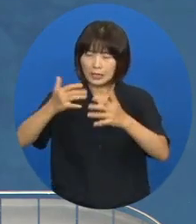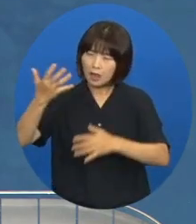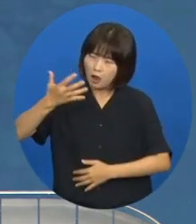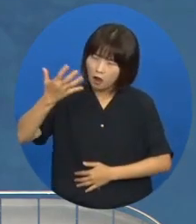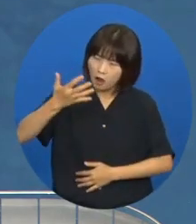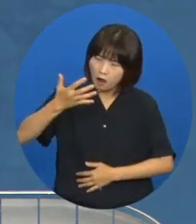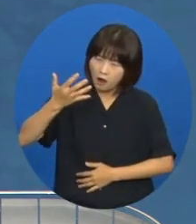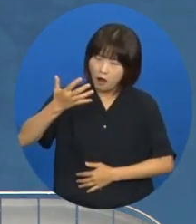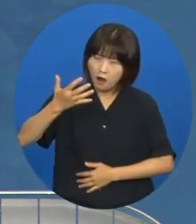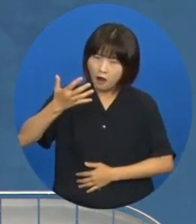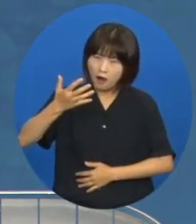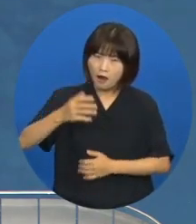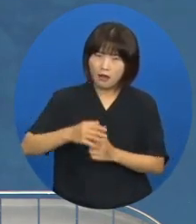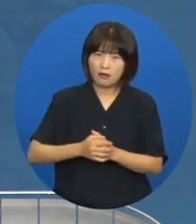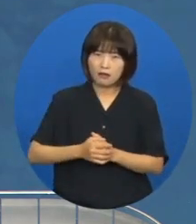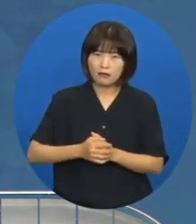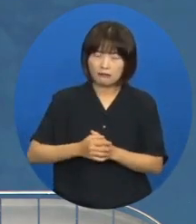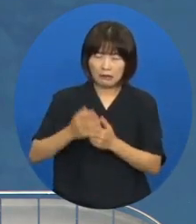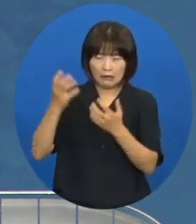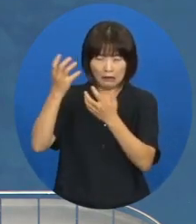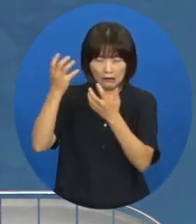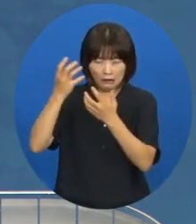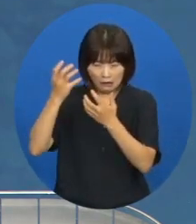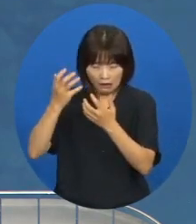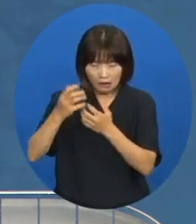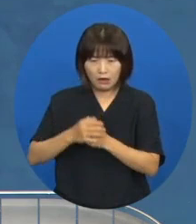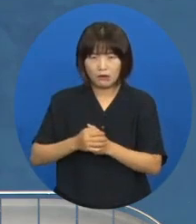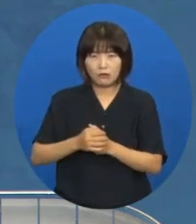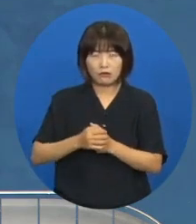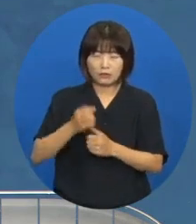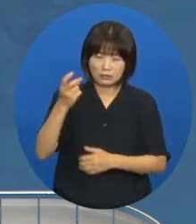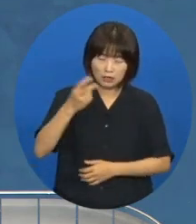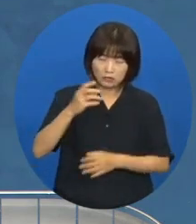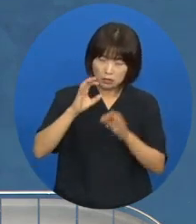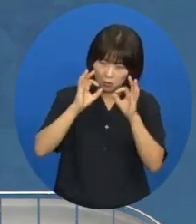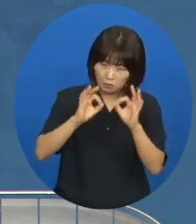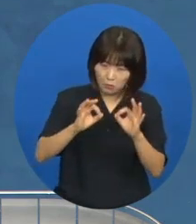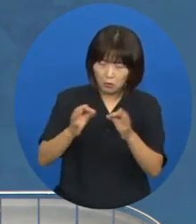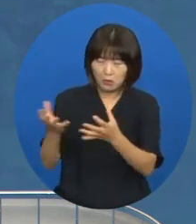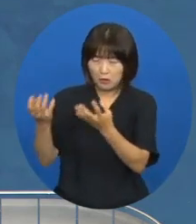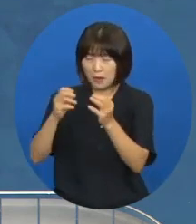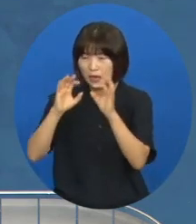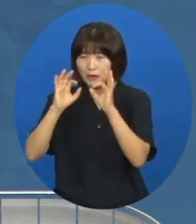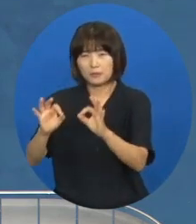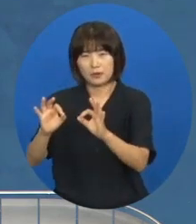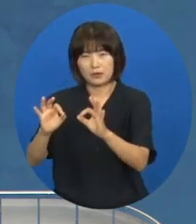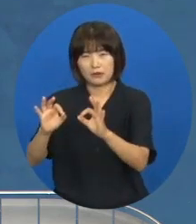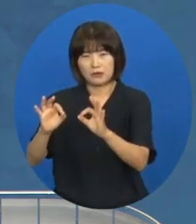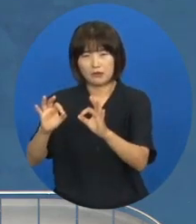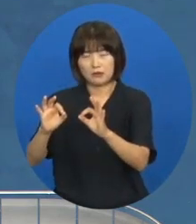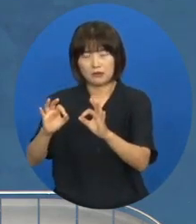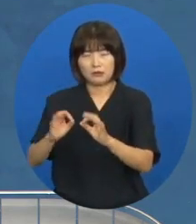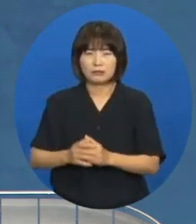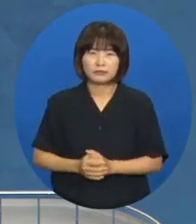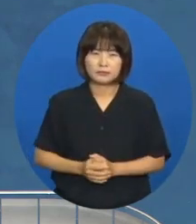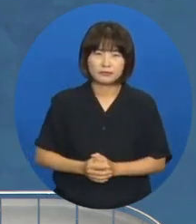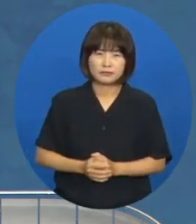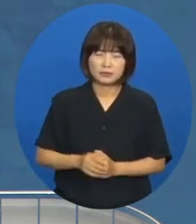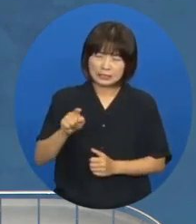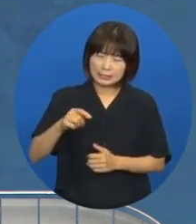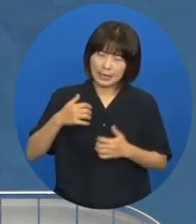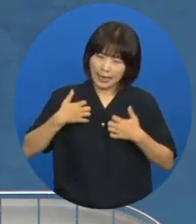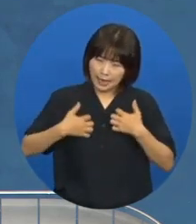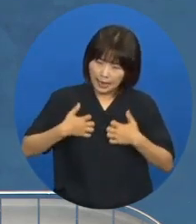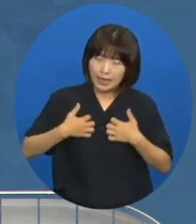보는 것은 그건 얼마나 자주 보고 얼마나 많이 보나요? 거기가 그렇게